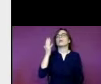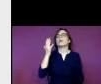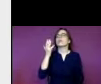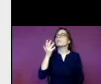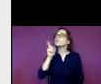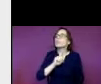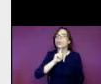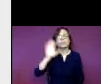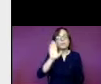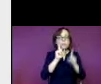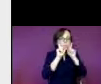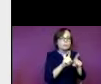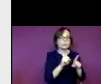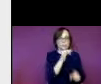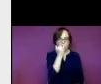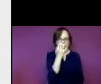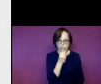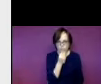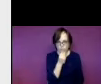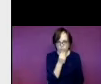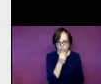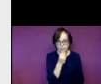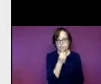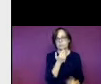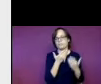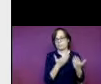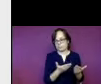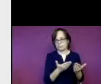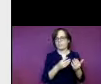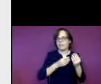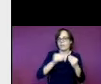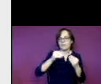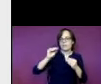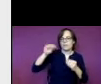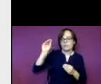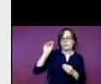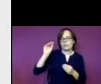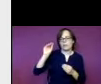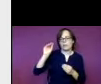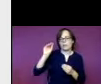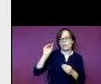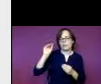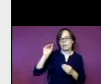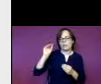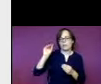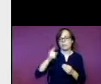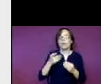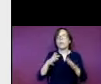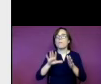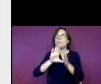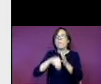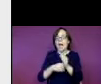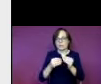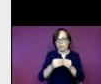wzrastające tempo i powiększające się miasta, czyli wyludniająca